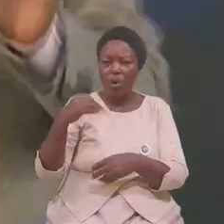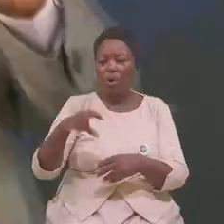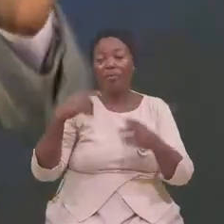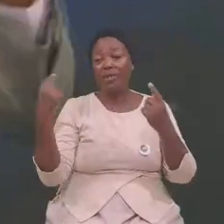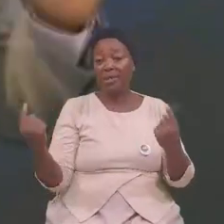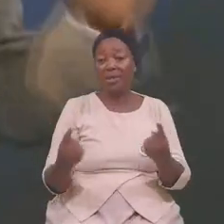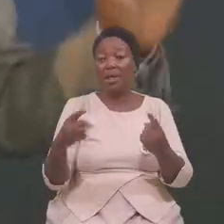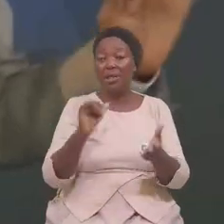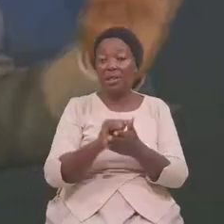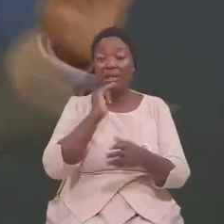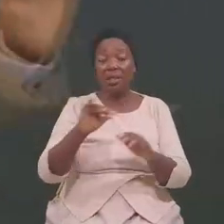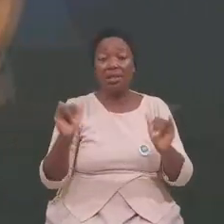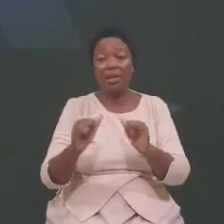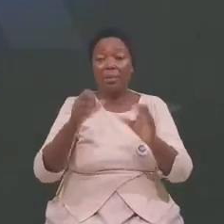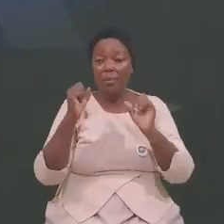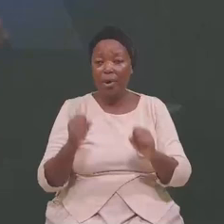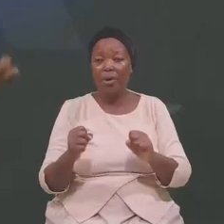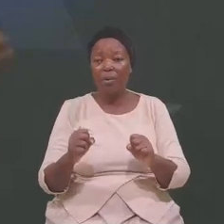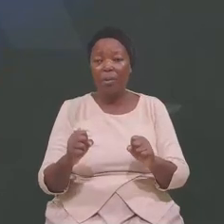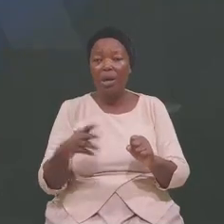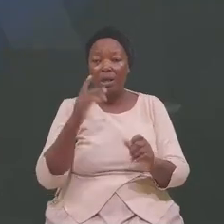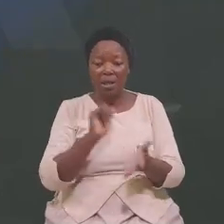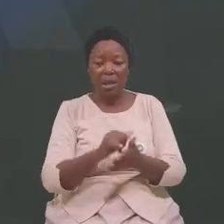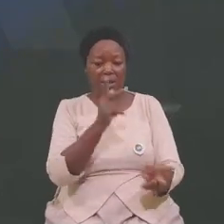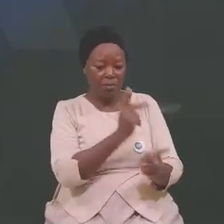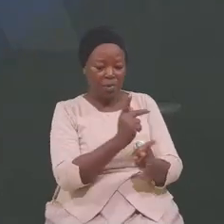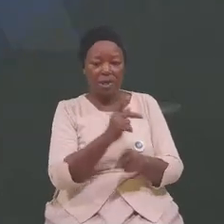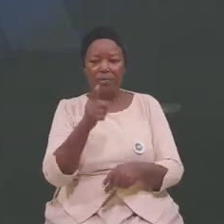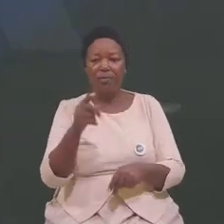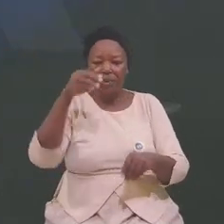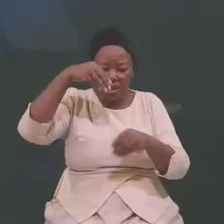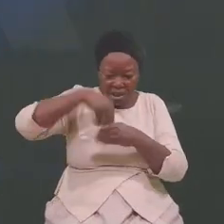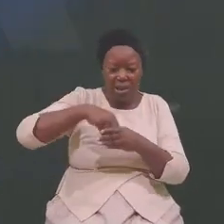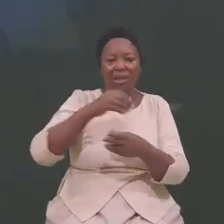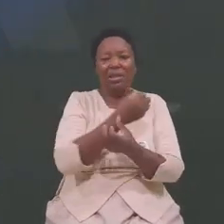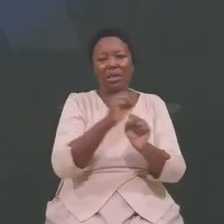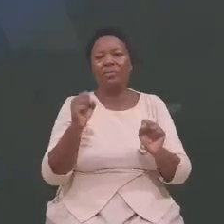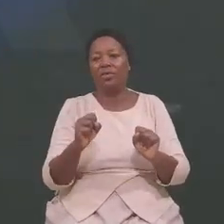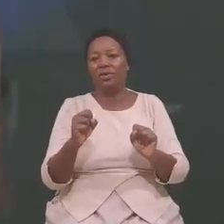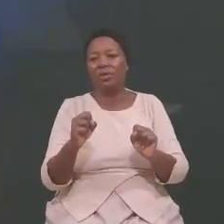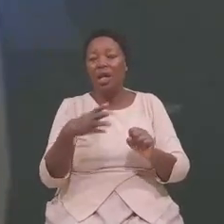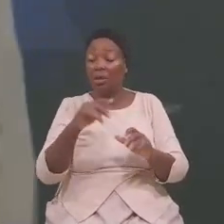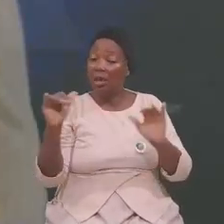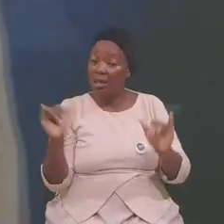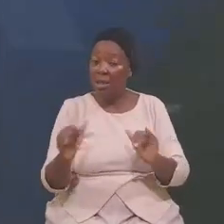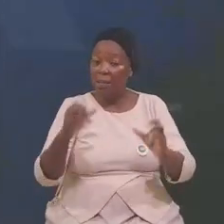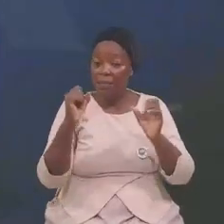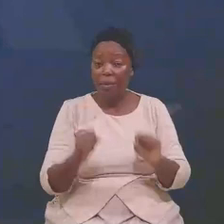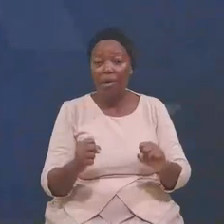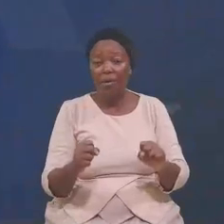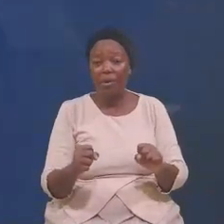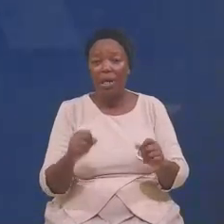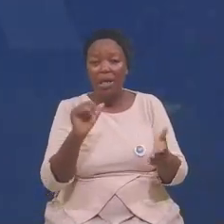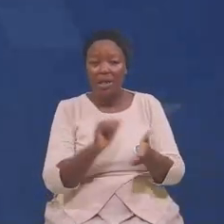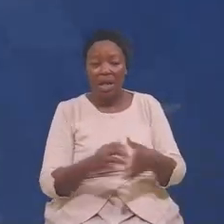la même puissance qui te préserve dans le salut. La même puissance qui